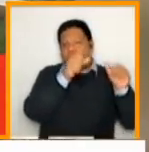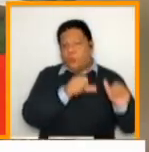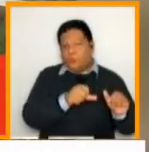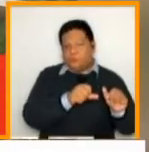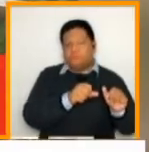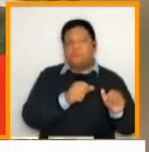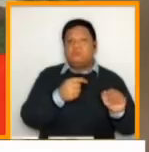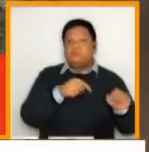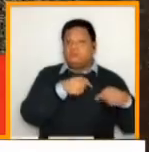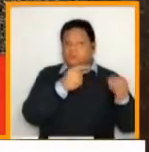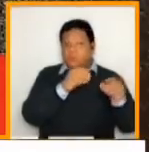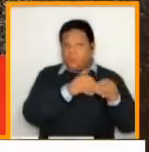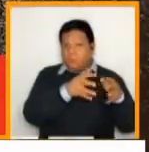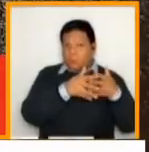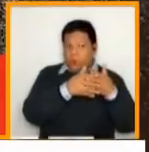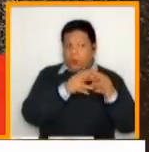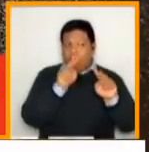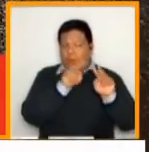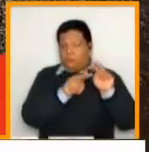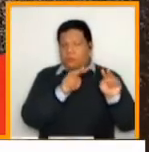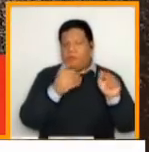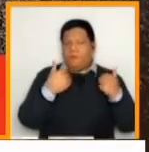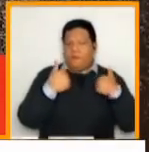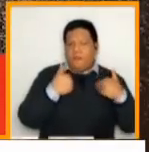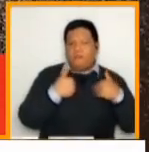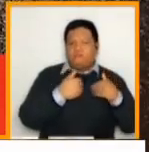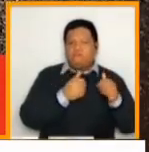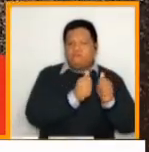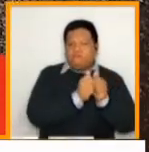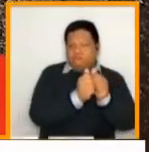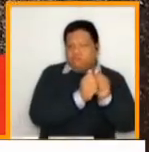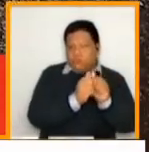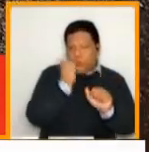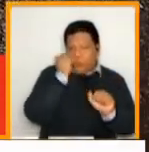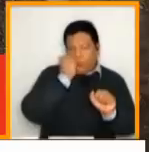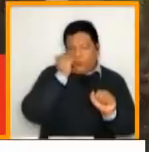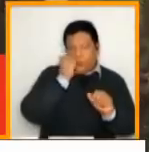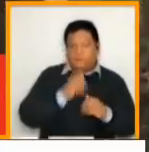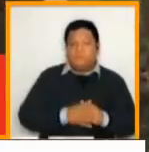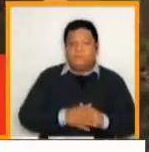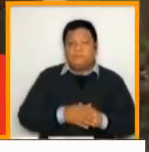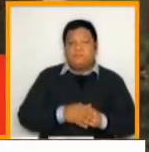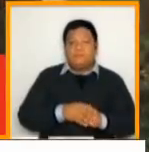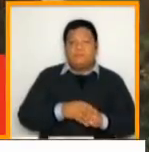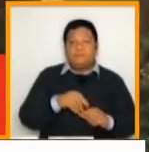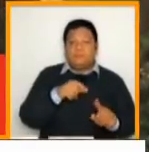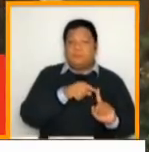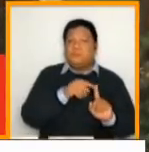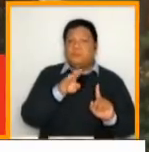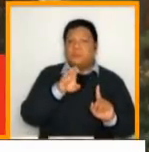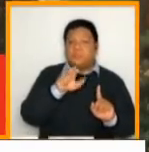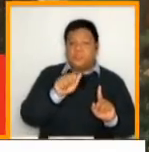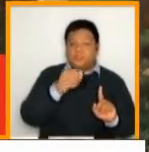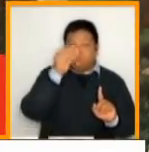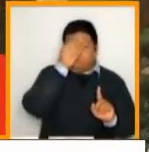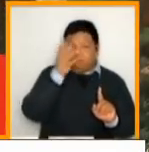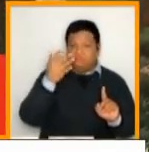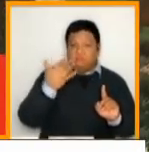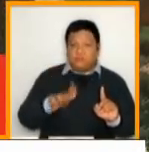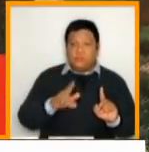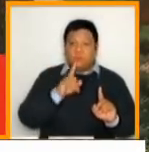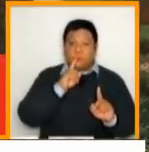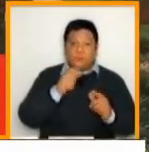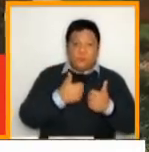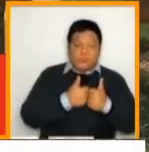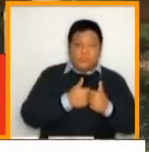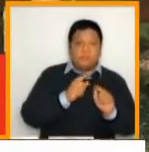at magkatabi sila sa isang bench sa park. Bagamat na i-share na ng bagong kapuso actress ang estado ng kanyang love life, inamin din niyang